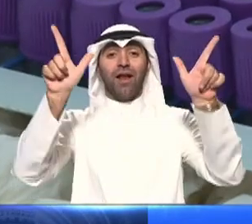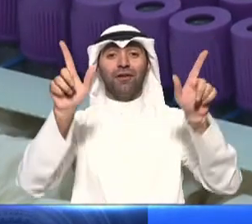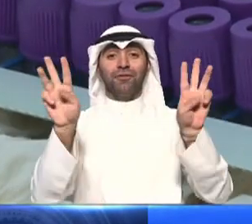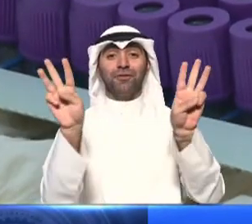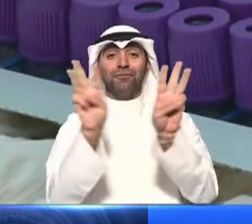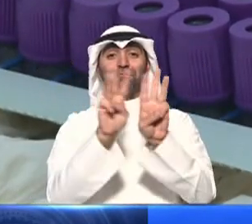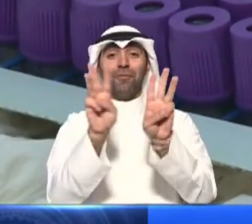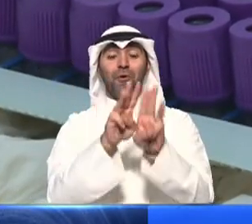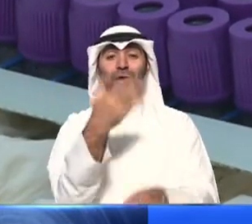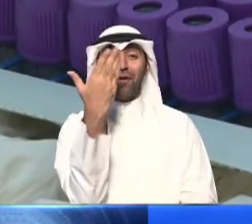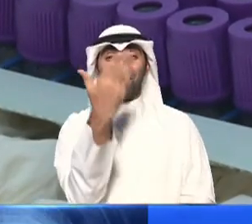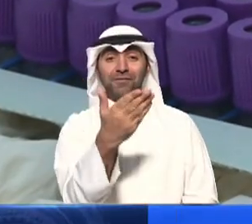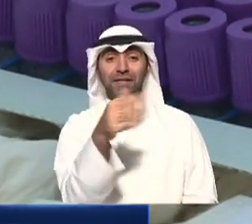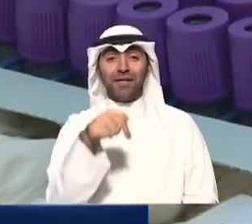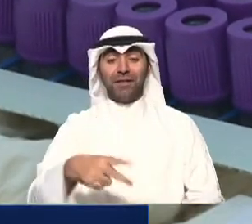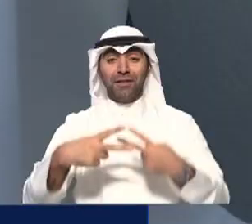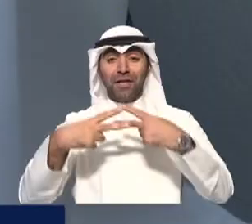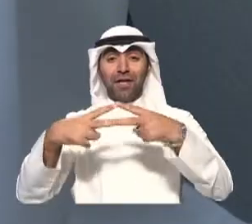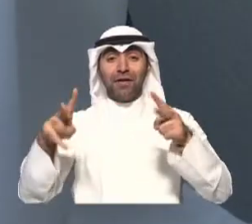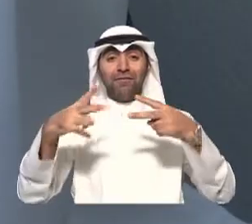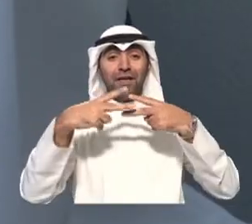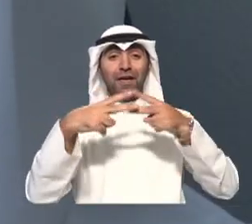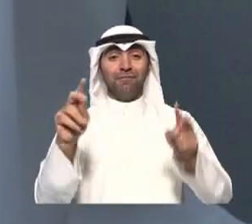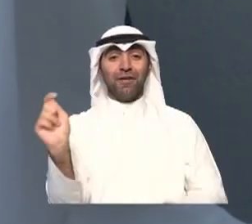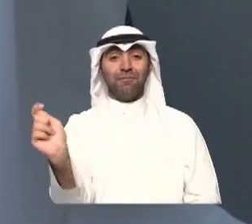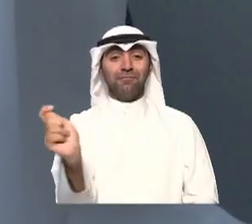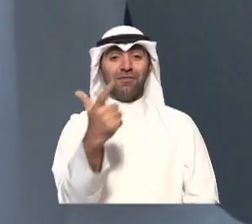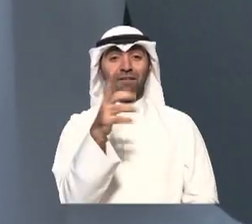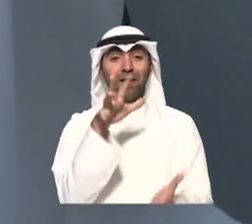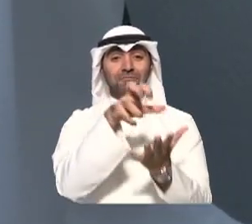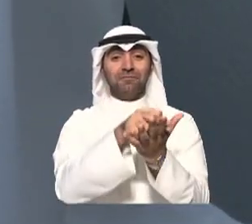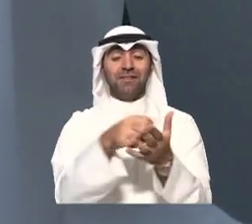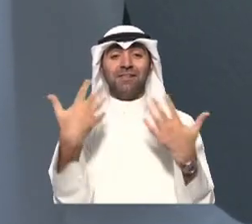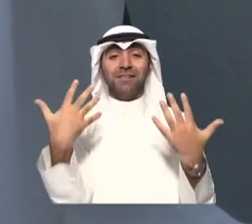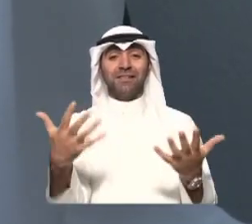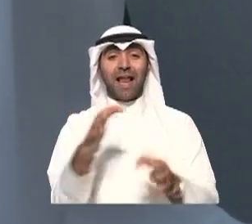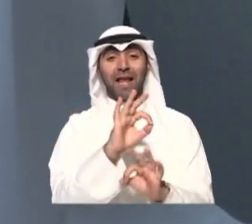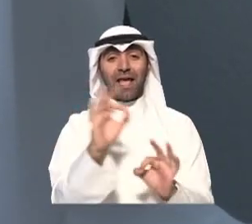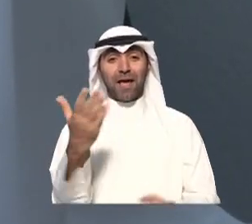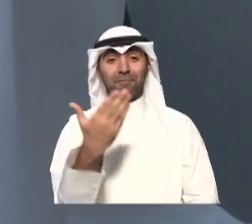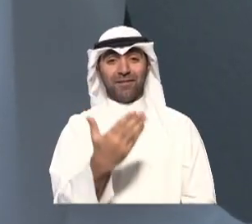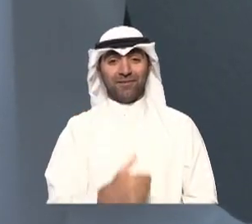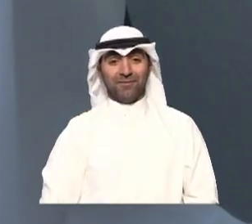تدريجي خلال الفترة القادمة. لما أبو علاوي، تلفزيون دولة الكويت.